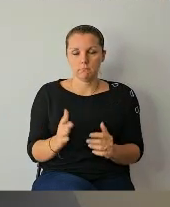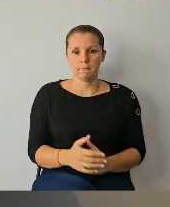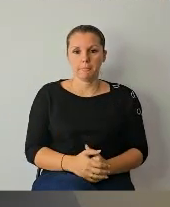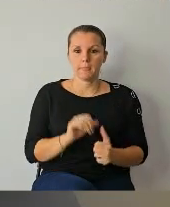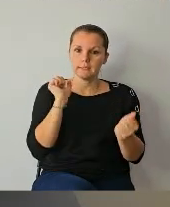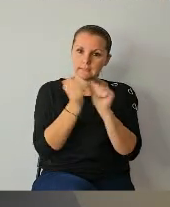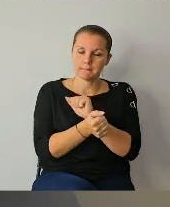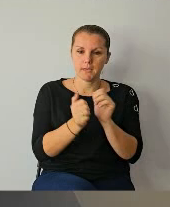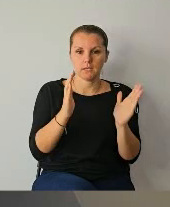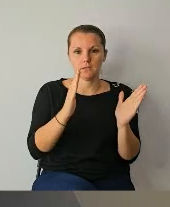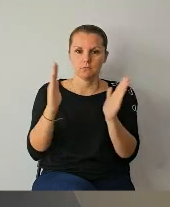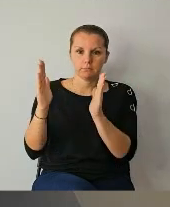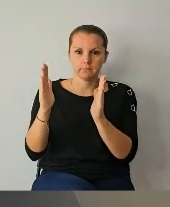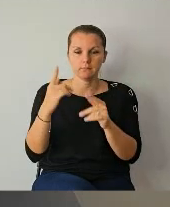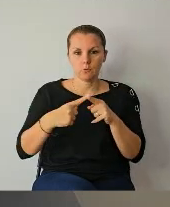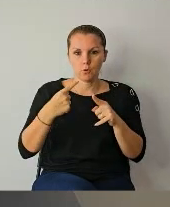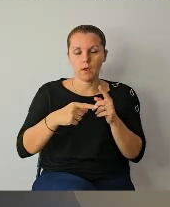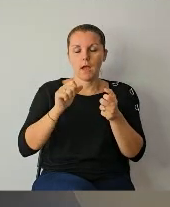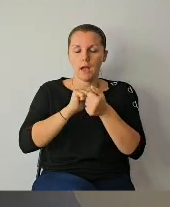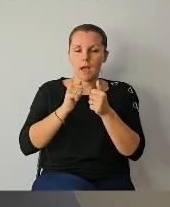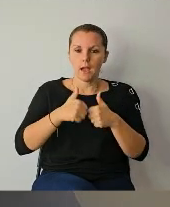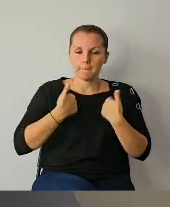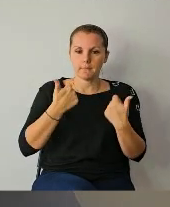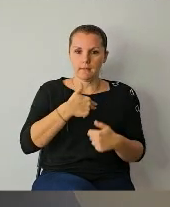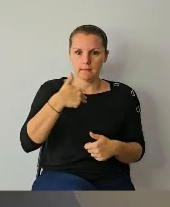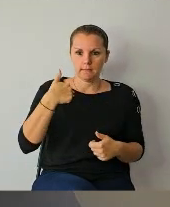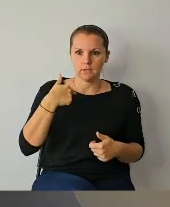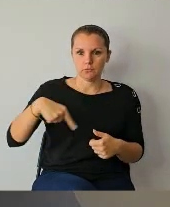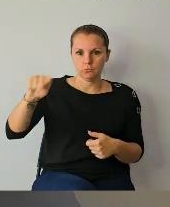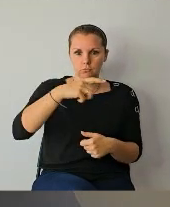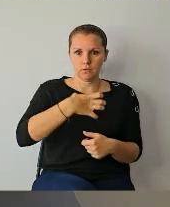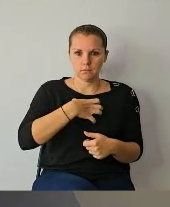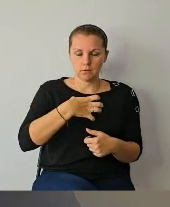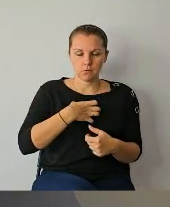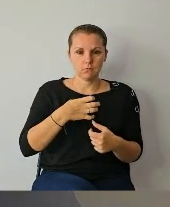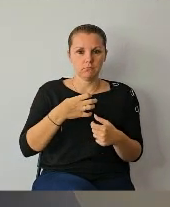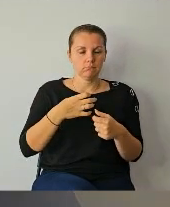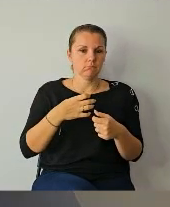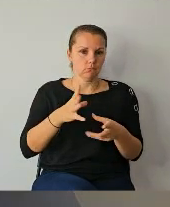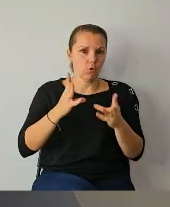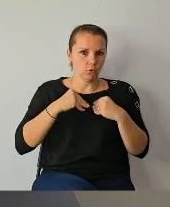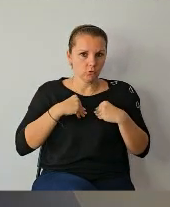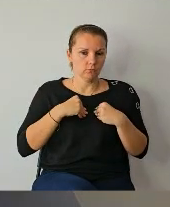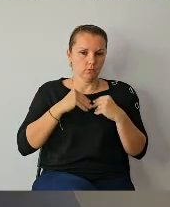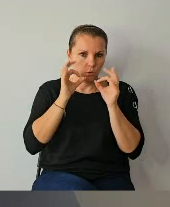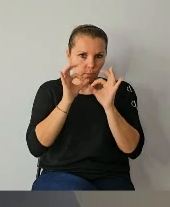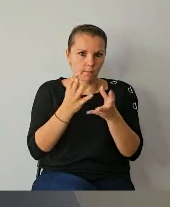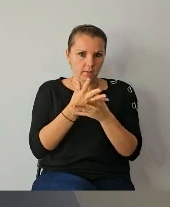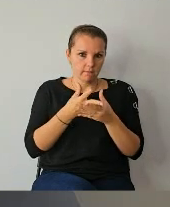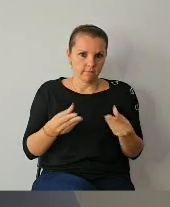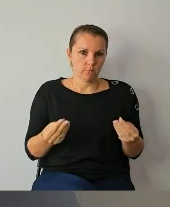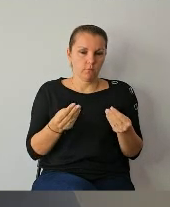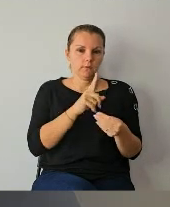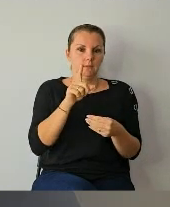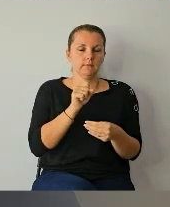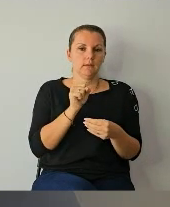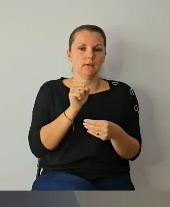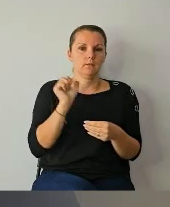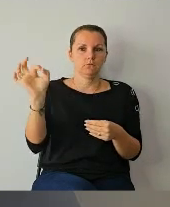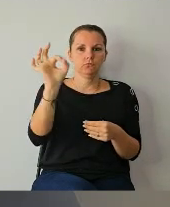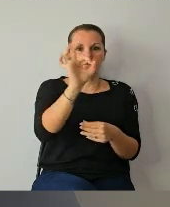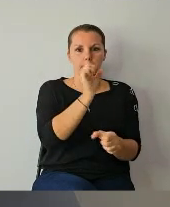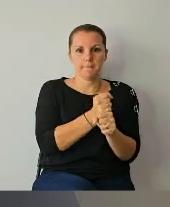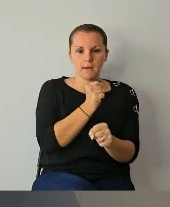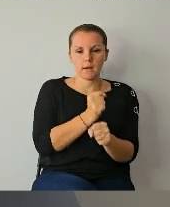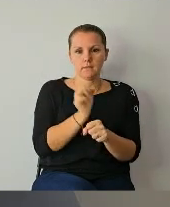3250. Tak, żeby realnie nasi dyrektorzy po prostu otrzymywali takie godziwe wynagrodzenie za pracę, którą wykonują, za